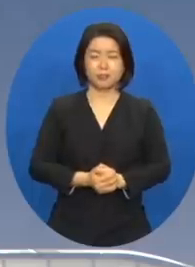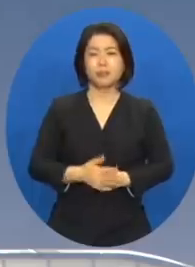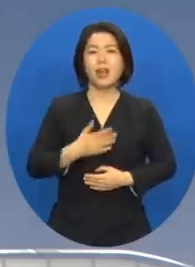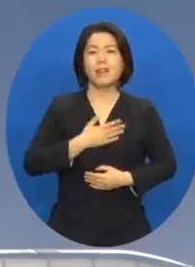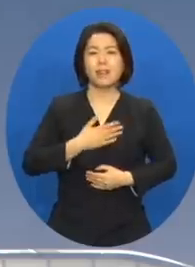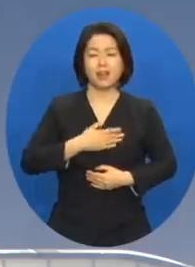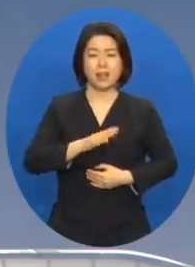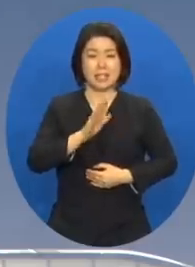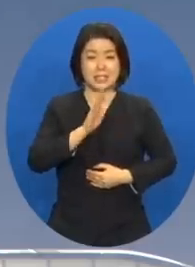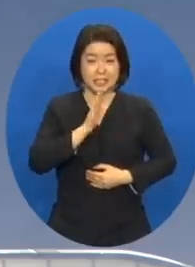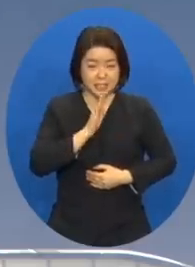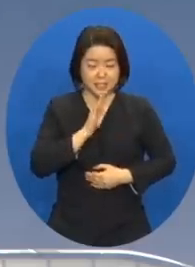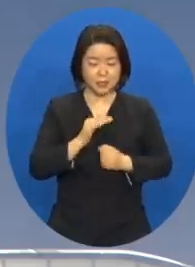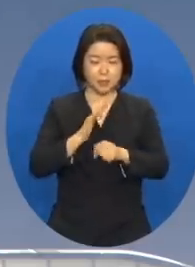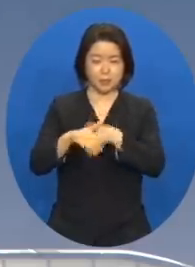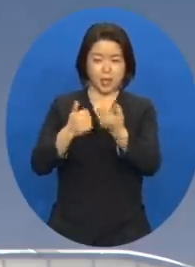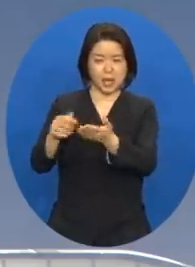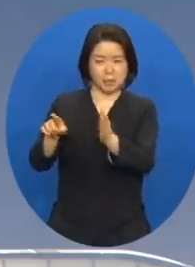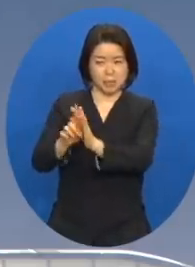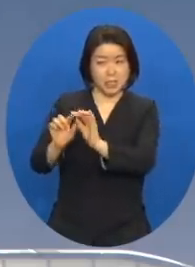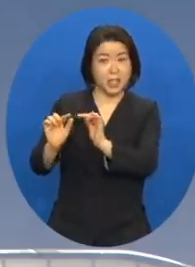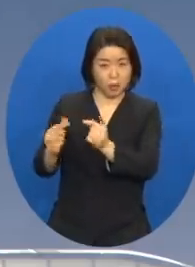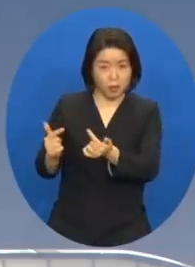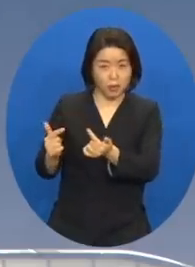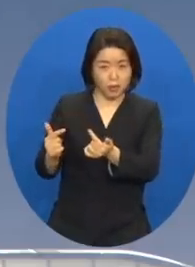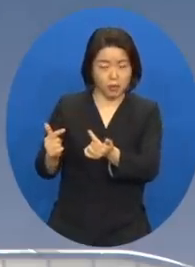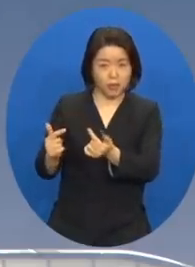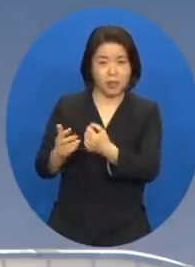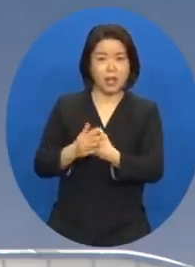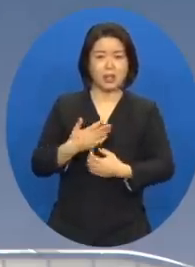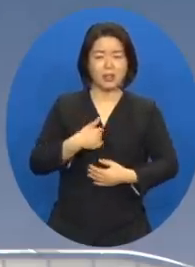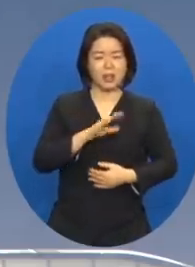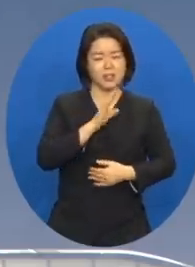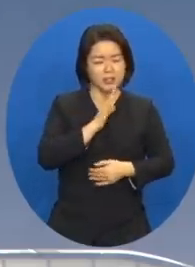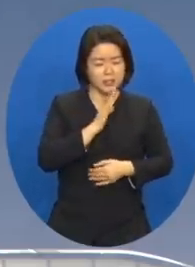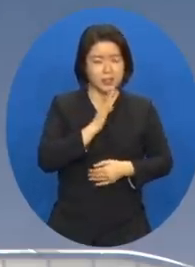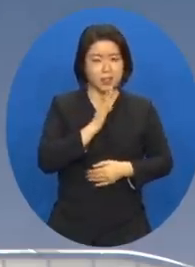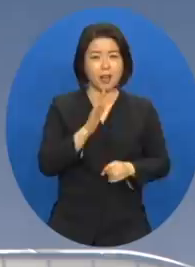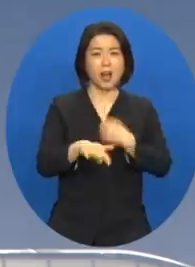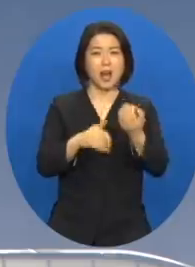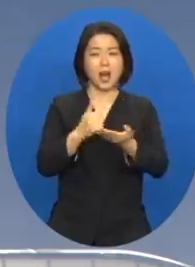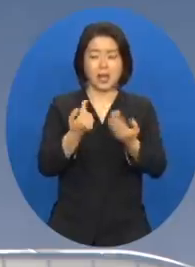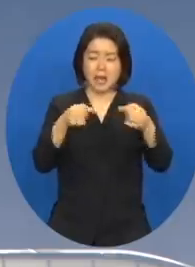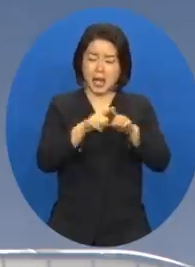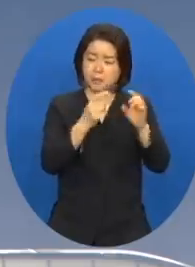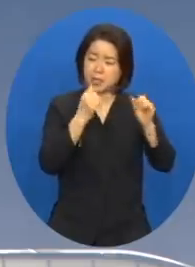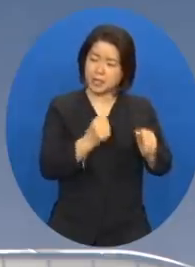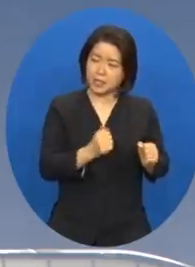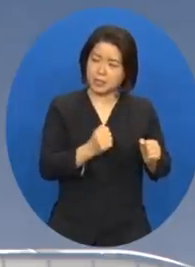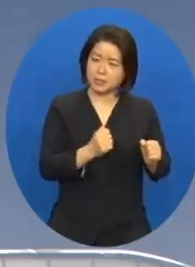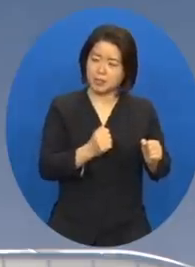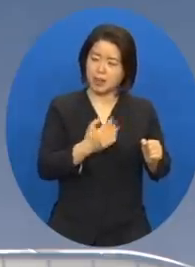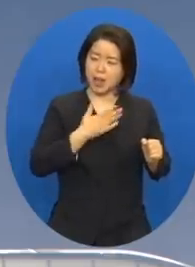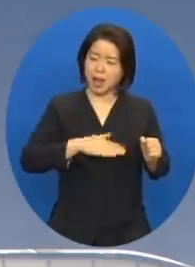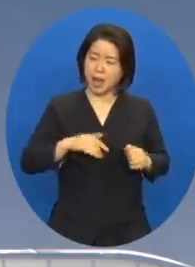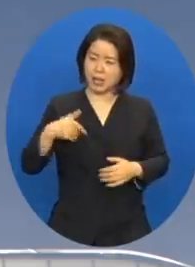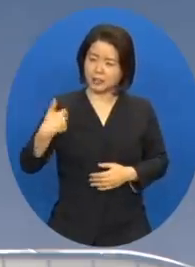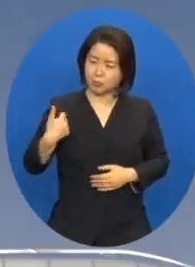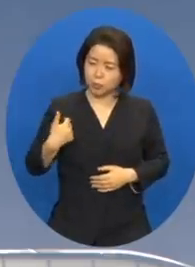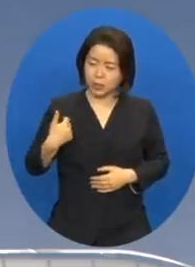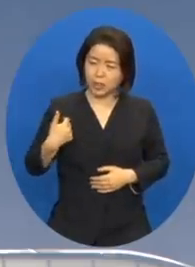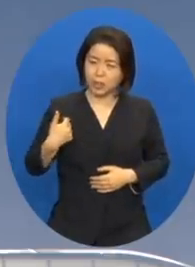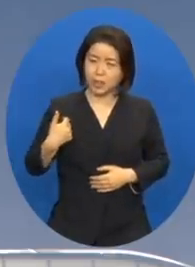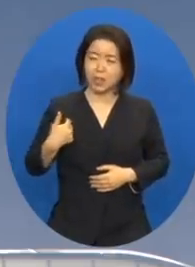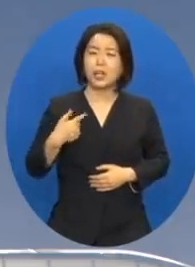내가 실제로 하나님을 안 믿고 있다, 내가 정말 하나님이 함께 계시는 것을 정말 알지 못하고